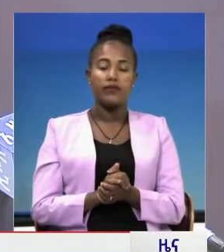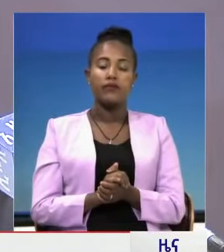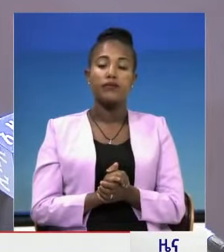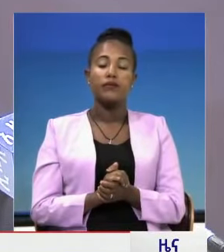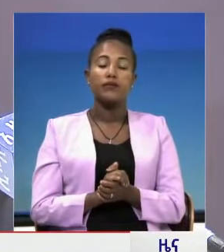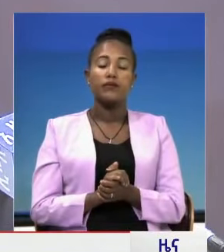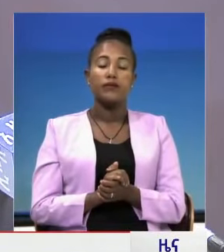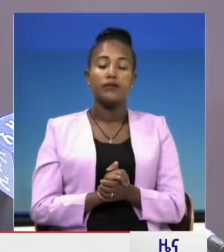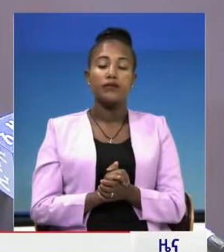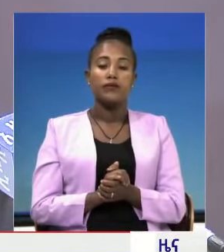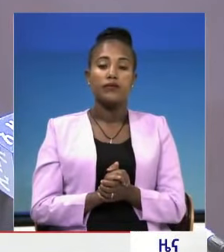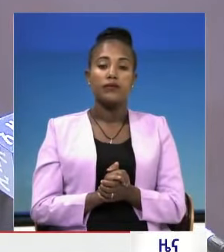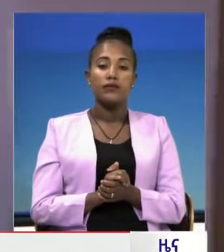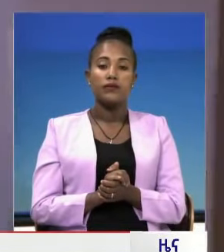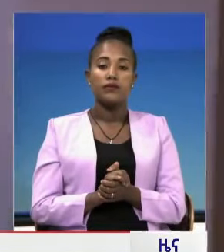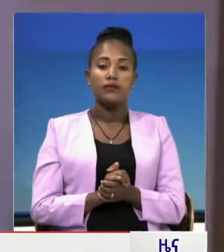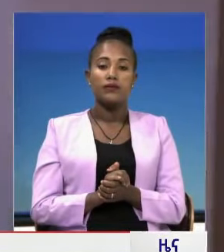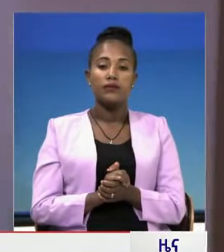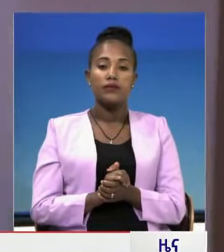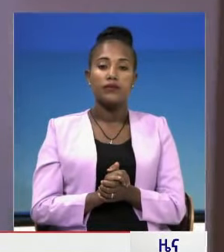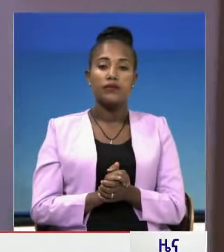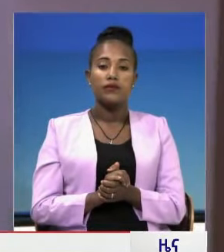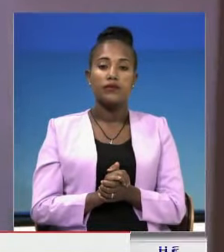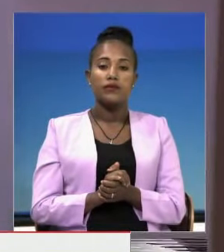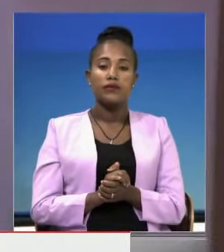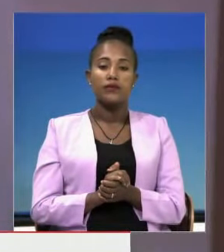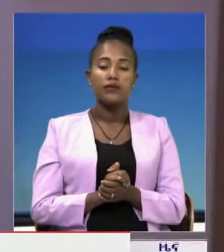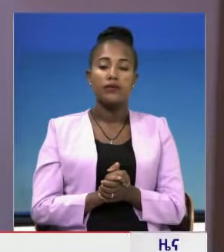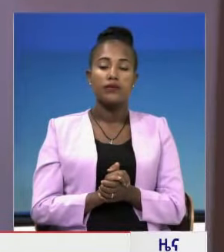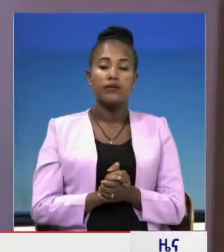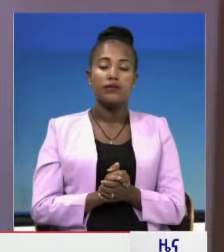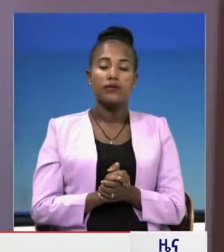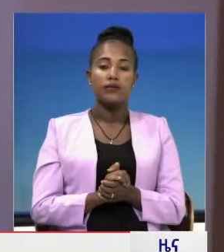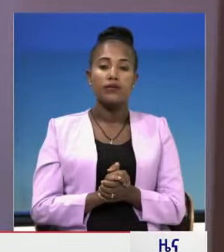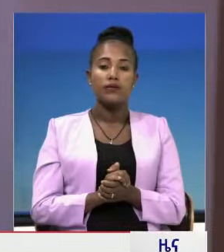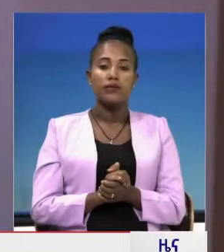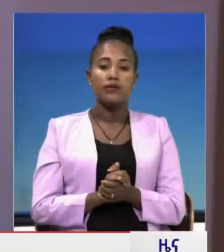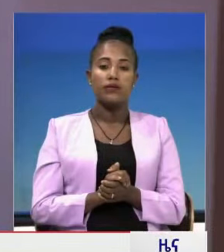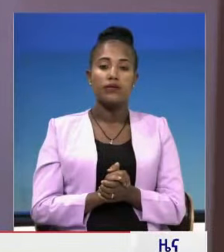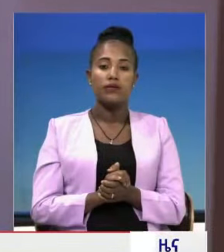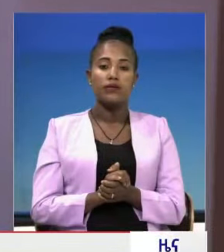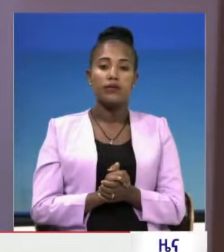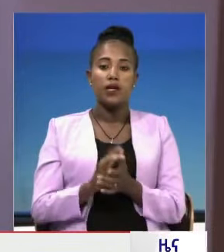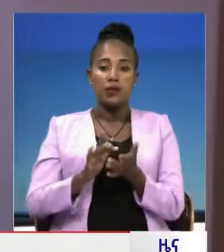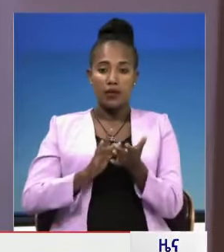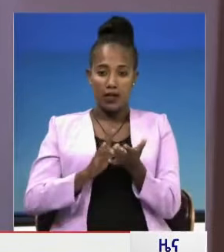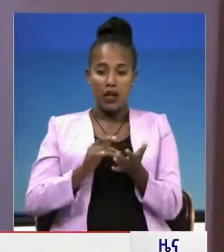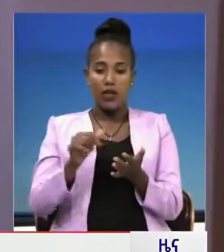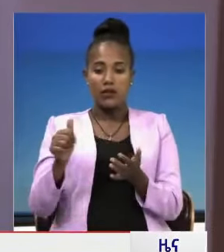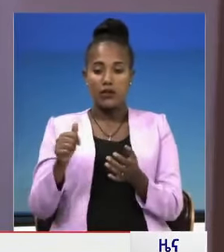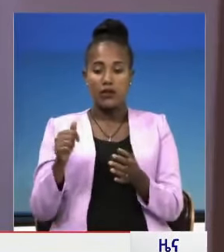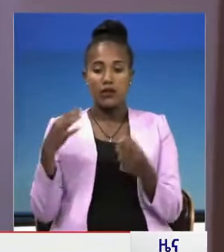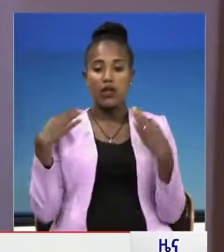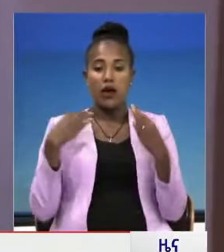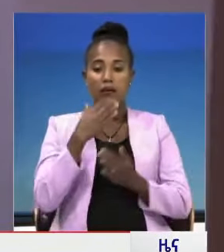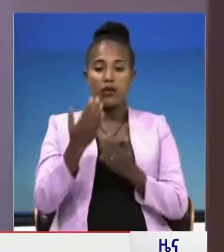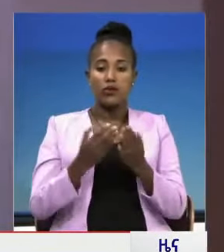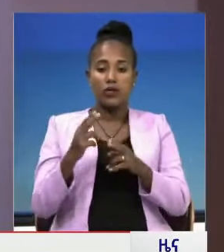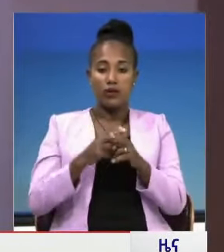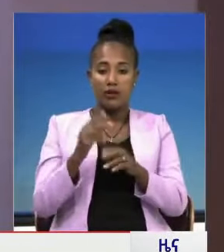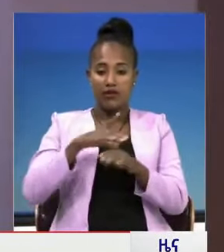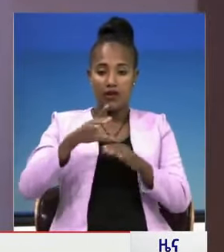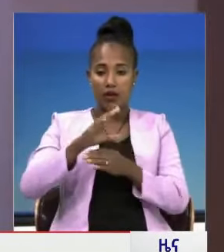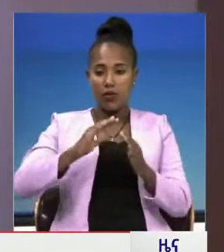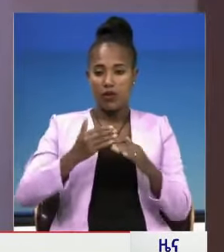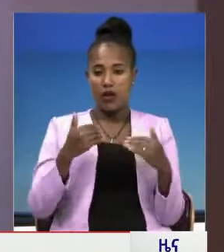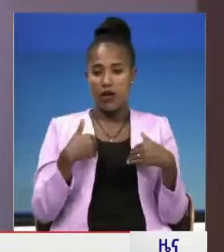አር ዲስፕሌስድ ዊ ሃድ ሞባይል ክሊኒክስ ኦል ዘ አይዲፒስ መድኃኒትና ሌሎች የጤና መገልገያዎች እጥረት በከፍተኛ ሁኔታ